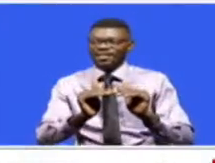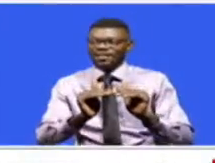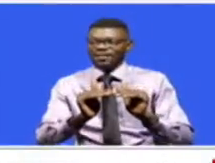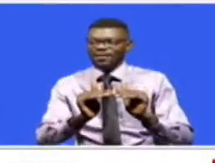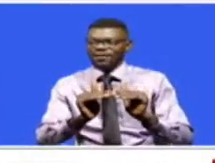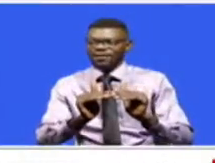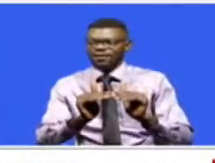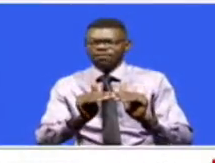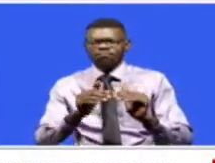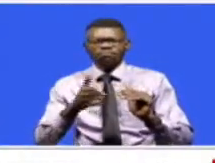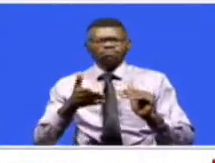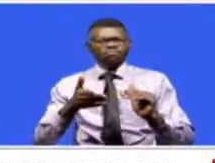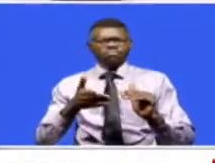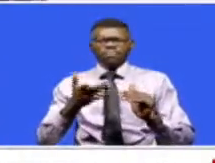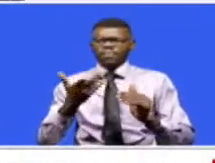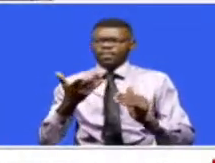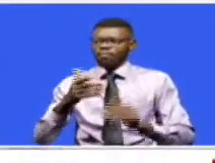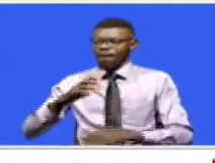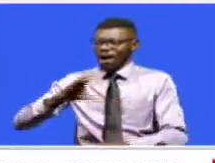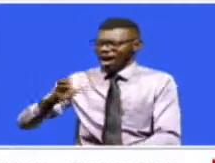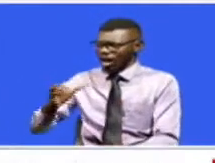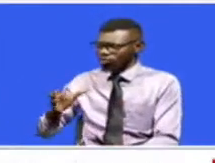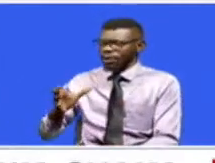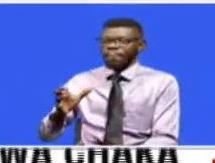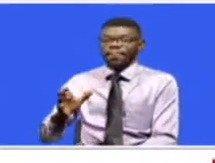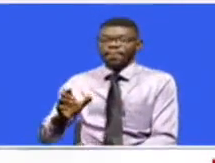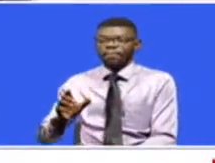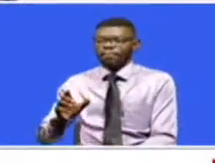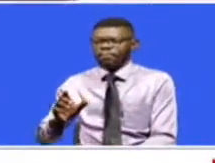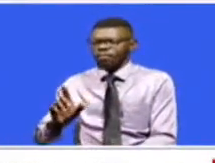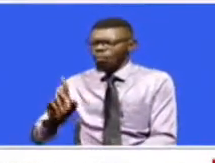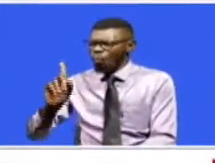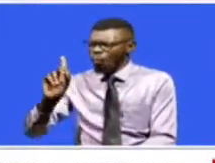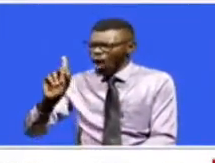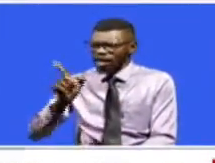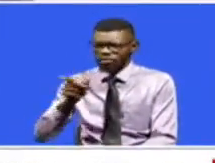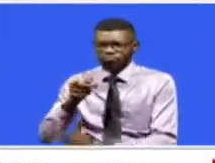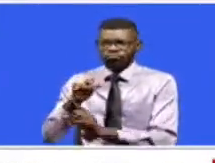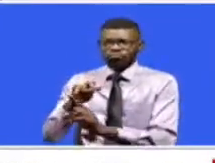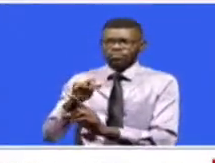Sio sawa ya kwamba kaunti moja ina watu